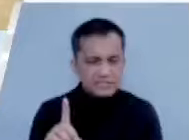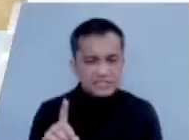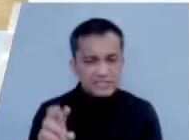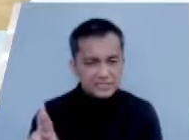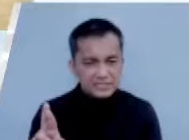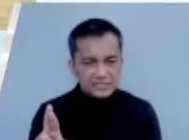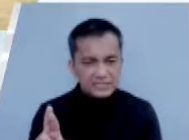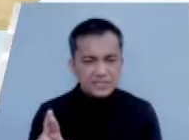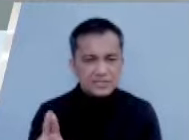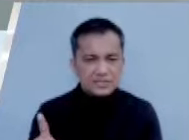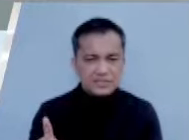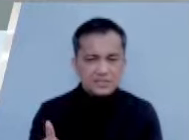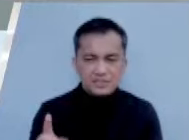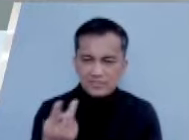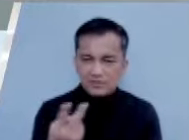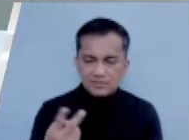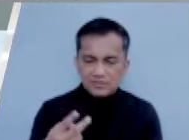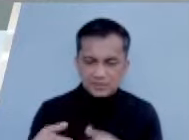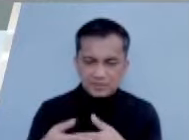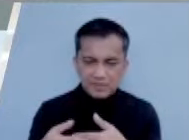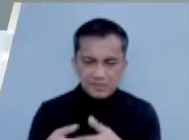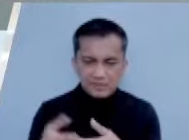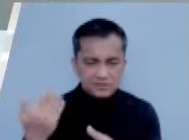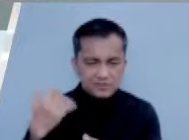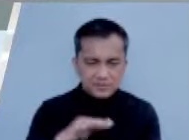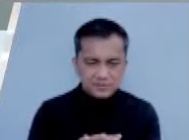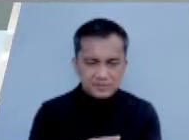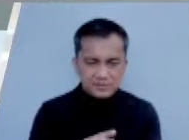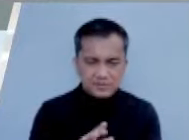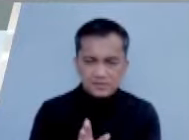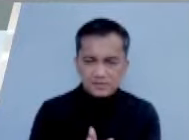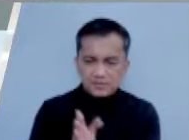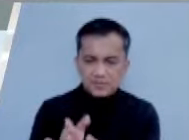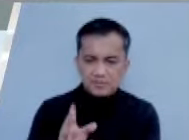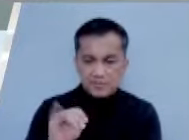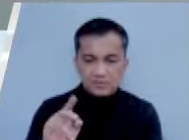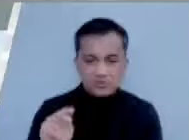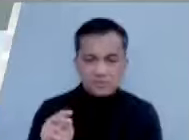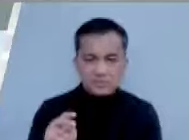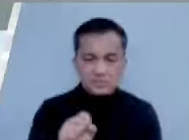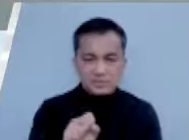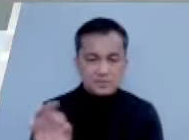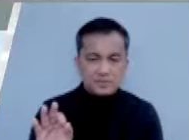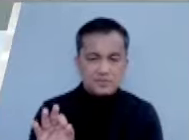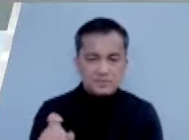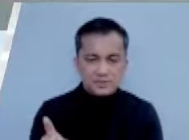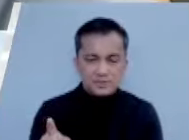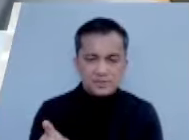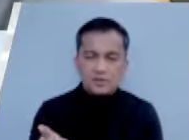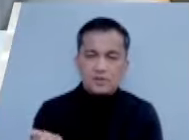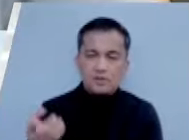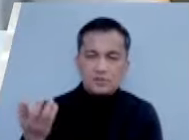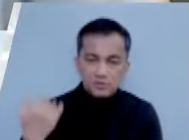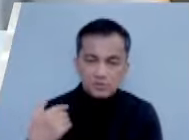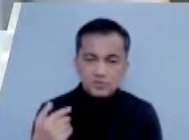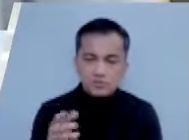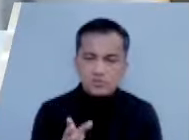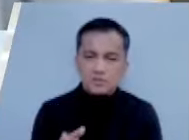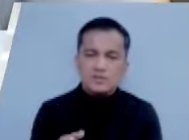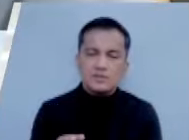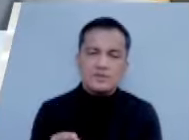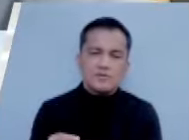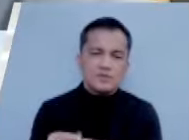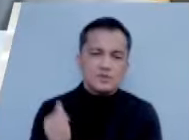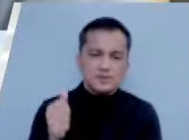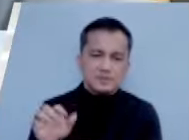lang nitong pandemic. At nang pumunta si Medwin sa San Francisco to find himself, higit pa ang natagpuan